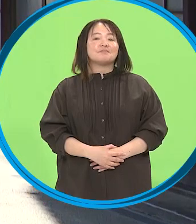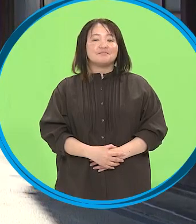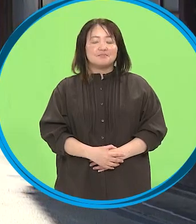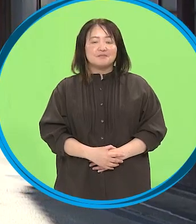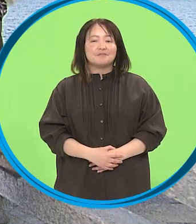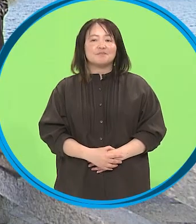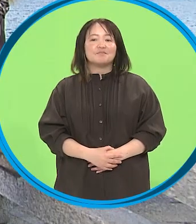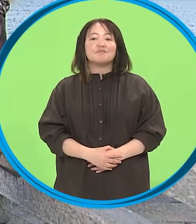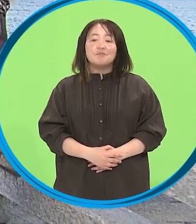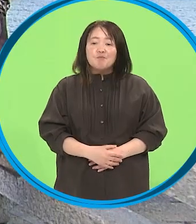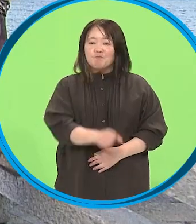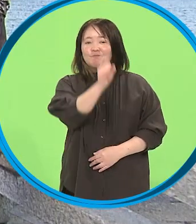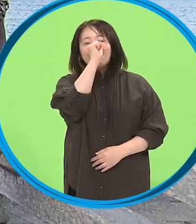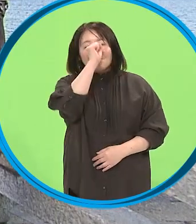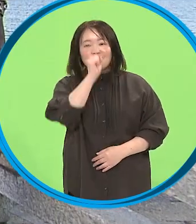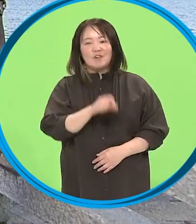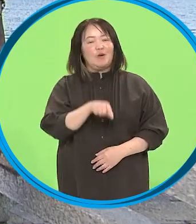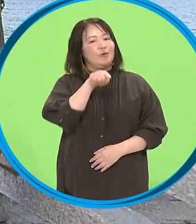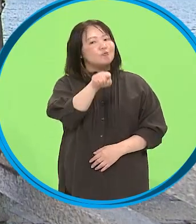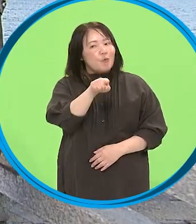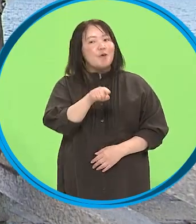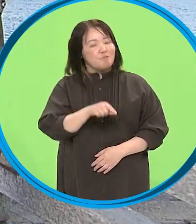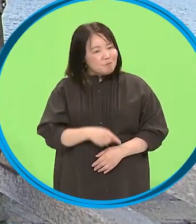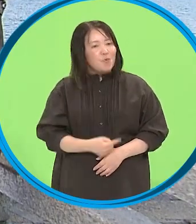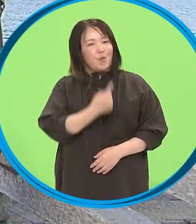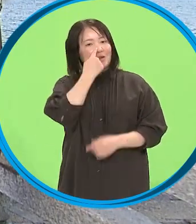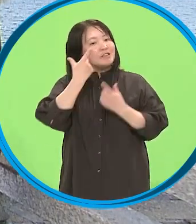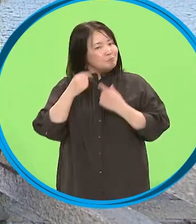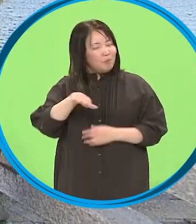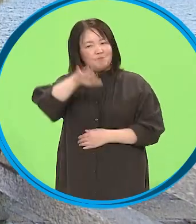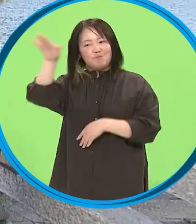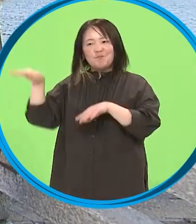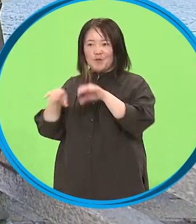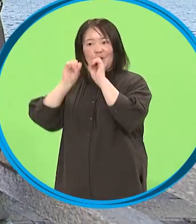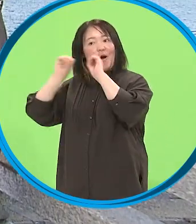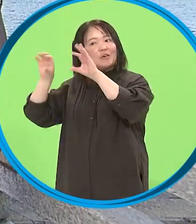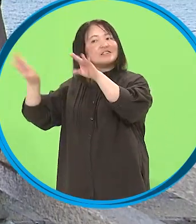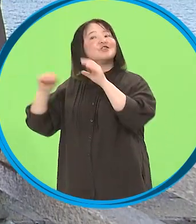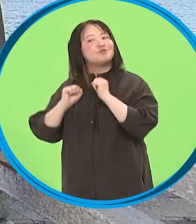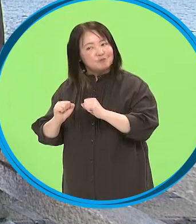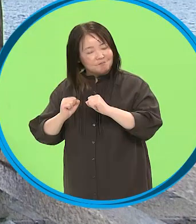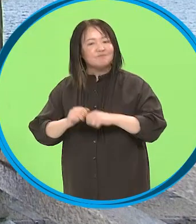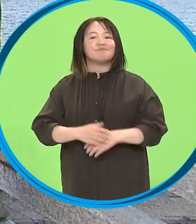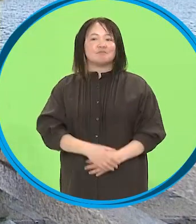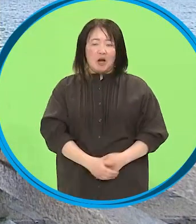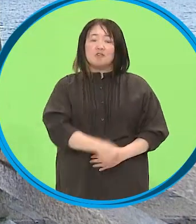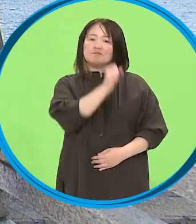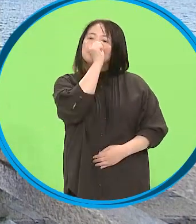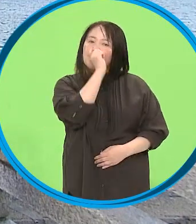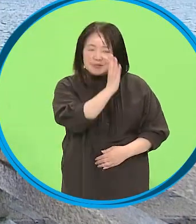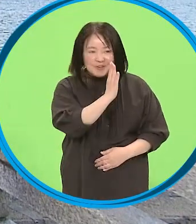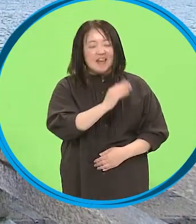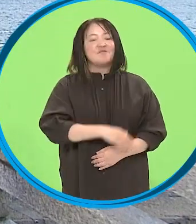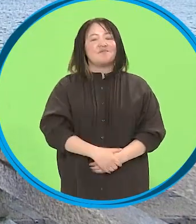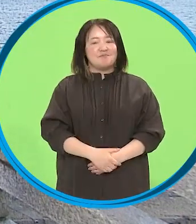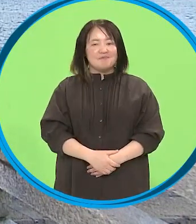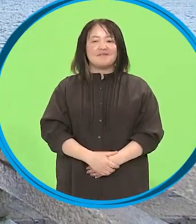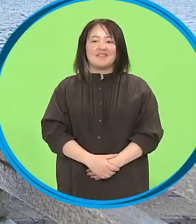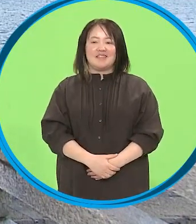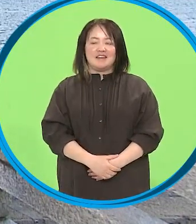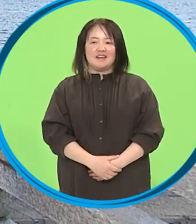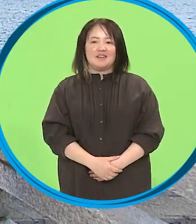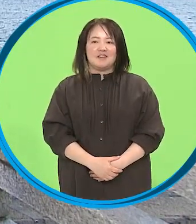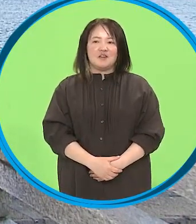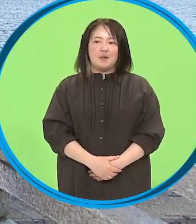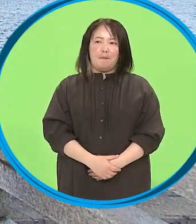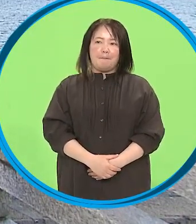。 素晴らしい日本の景色、御手洗、私も発信します。 よろしくね。